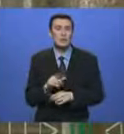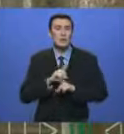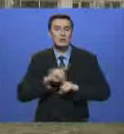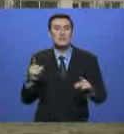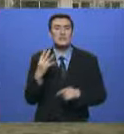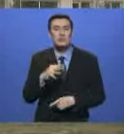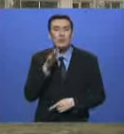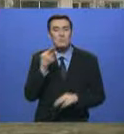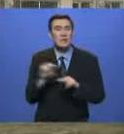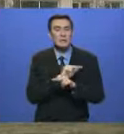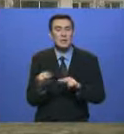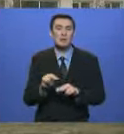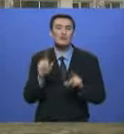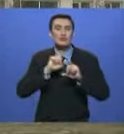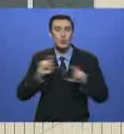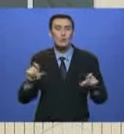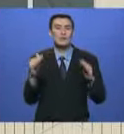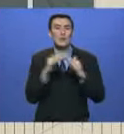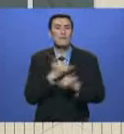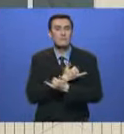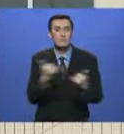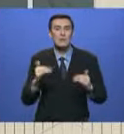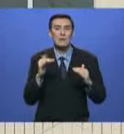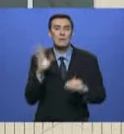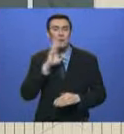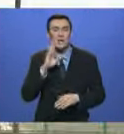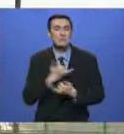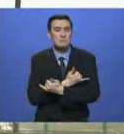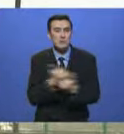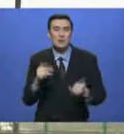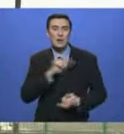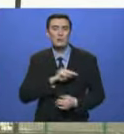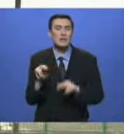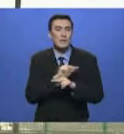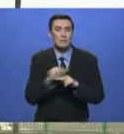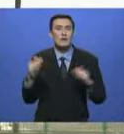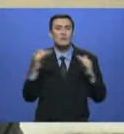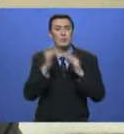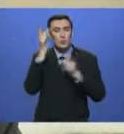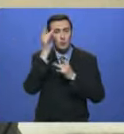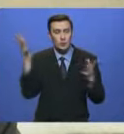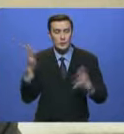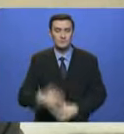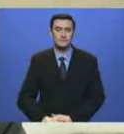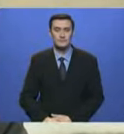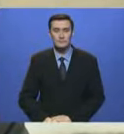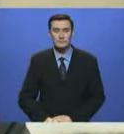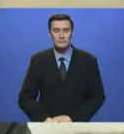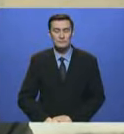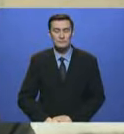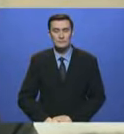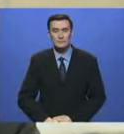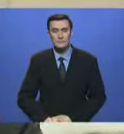за 40 лет сделали капитальный ремонт школы. В дома сельчан провели воду. Полным ходом ведется ремонт в Доме культуры.